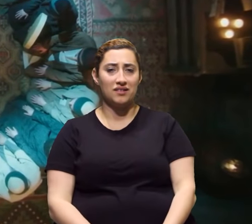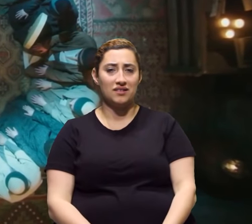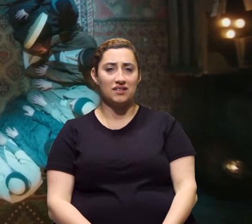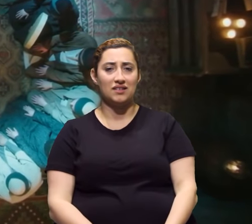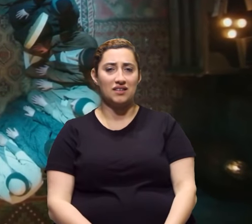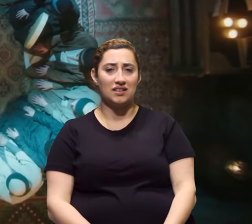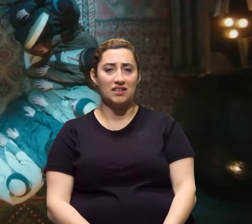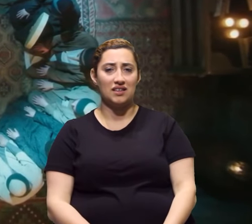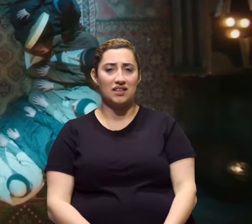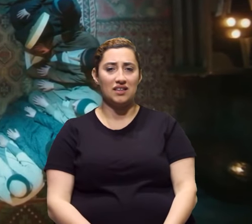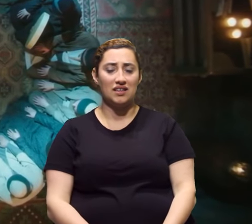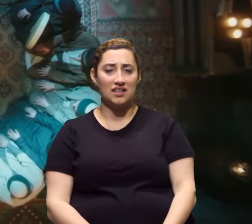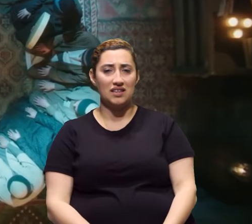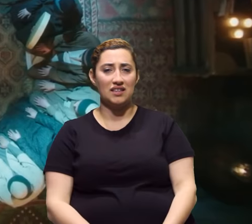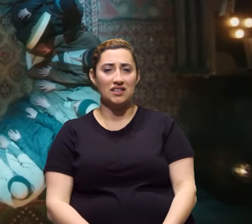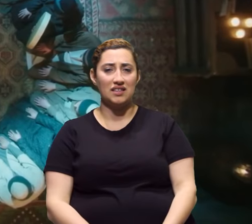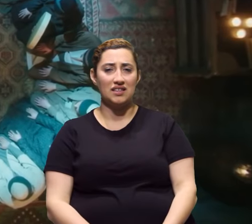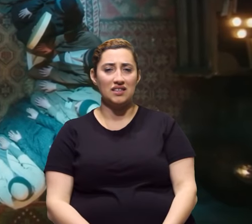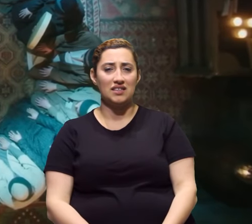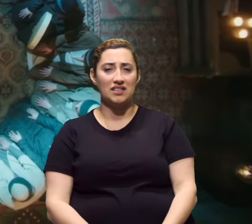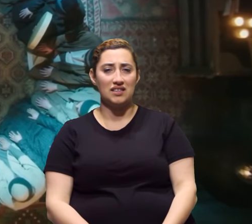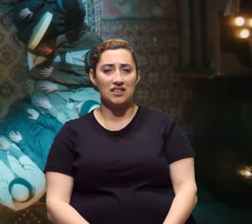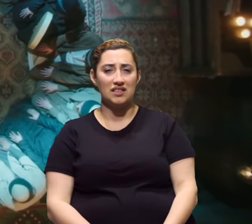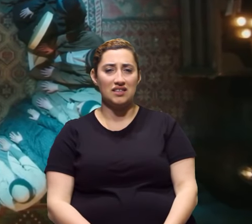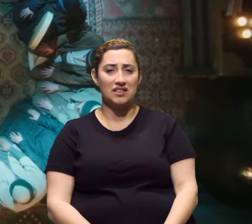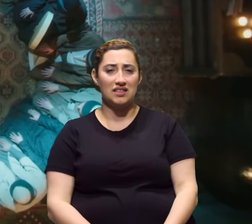yarenler, sizin ile diyelim hemen